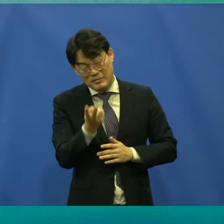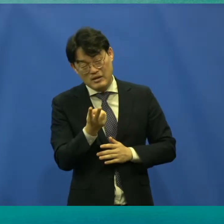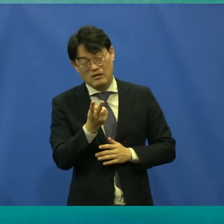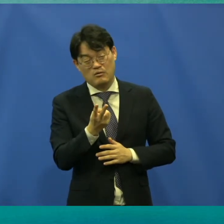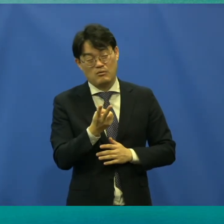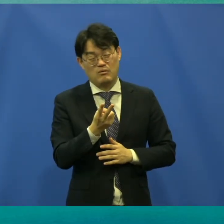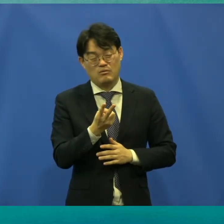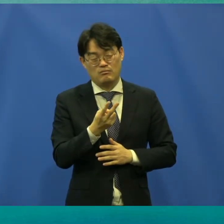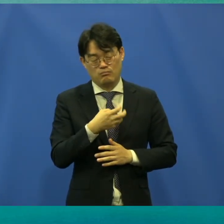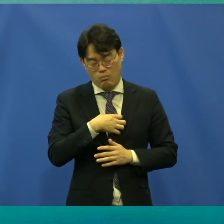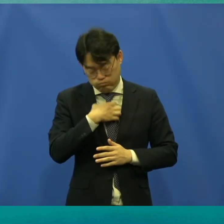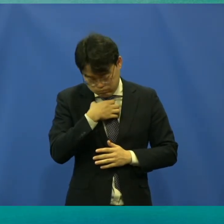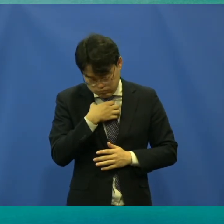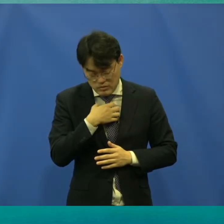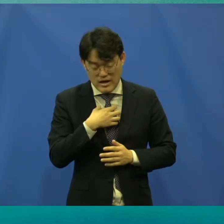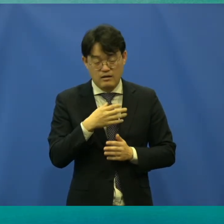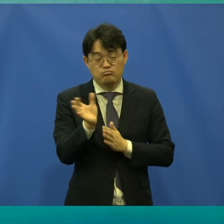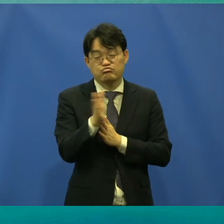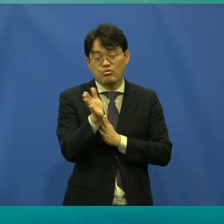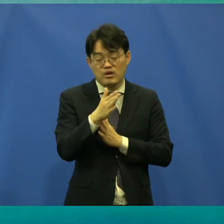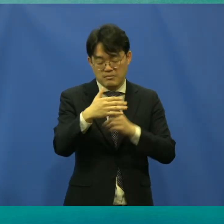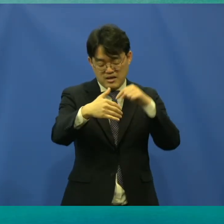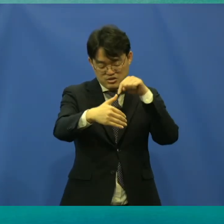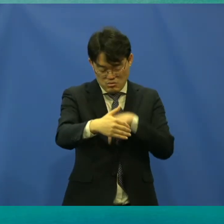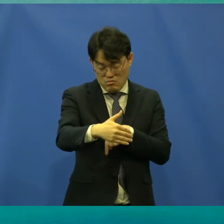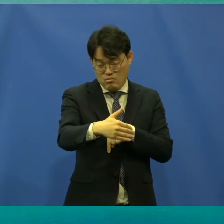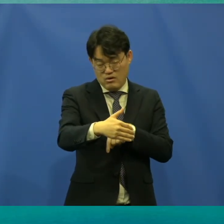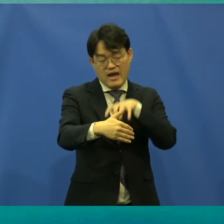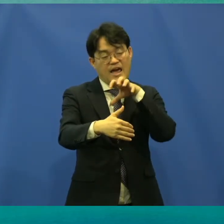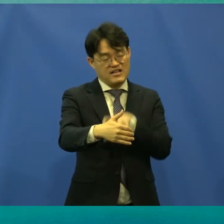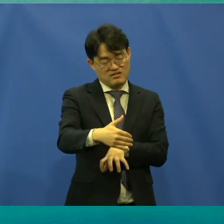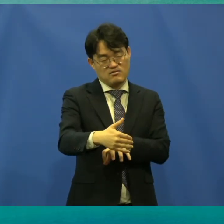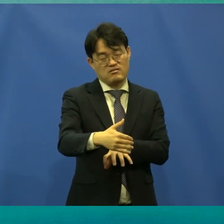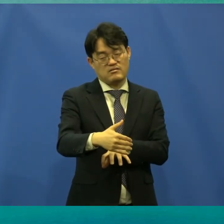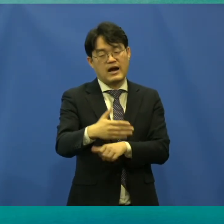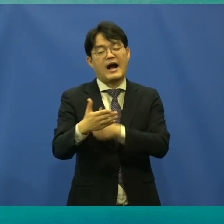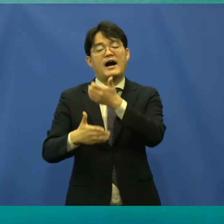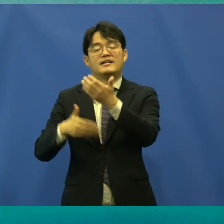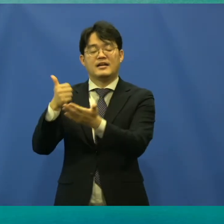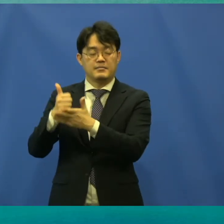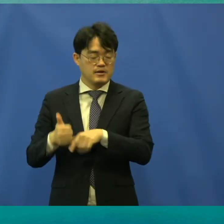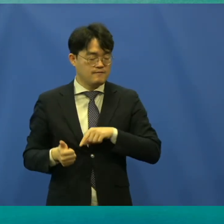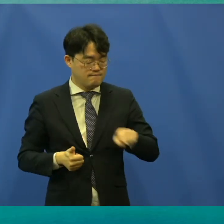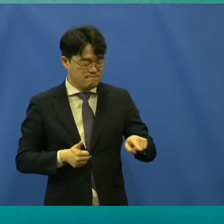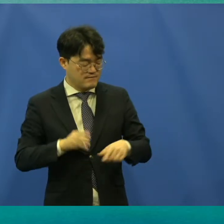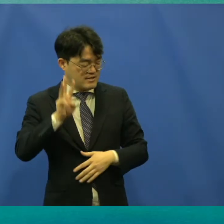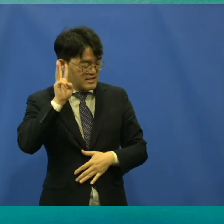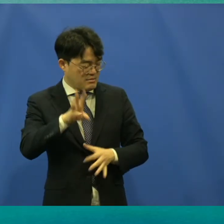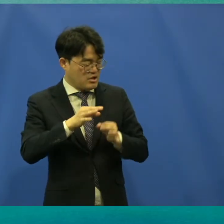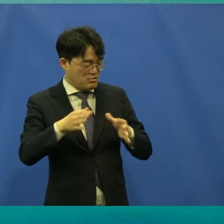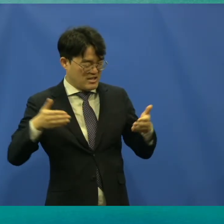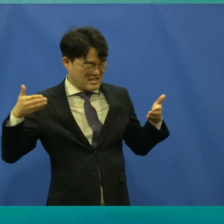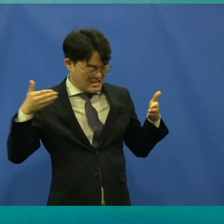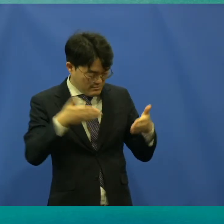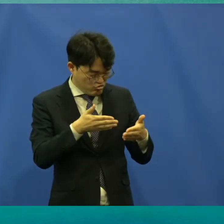하나님의 특권 시간입니다. 불순종하고 떠난 그에게 필수 코스, 이 3일간의 집중 훈련.